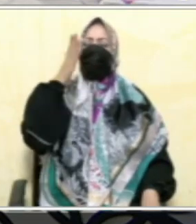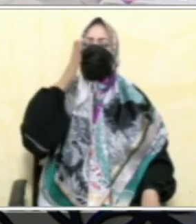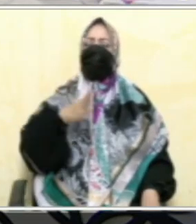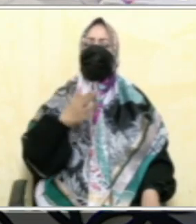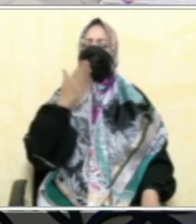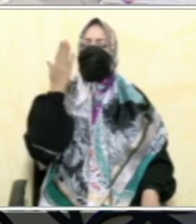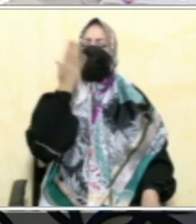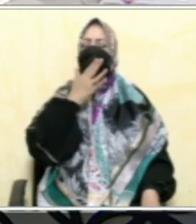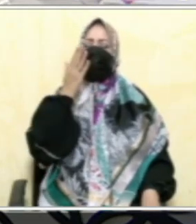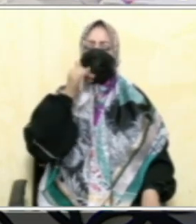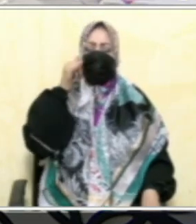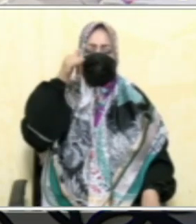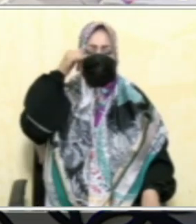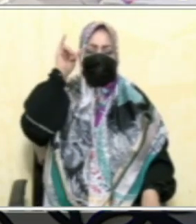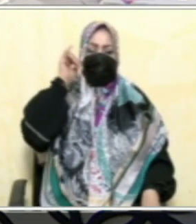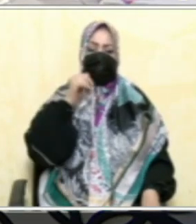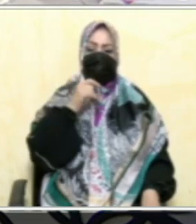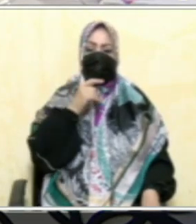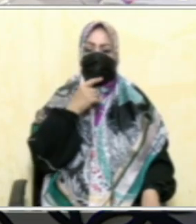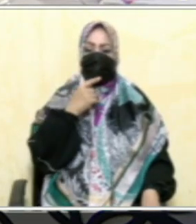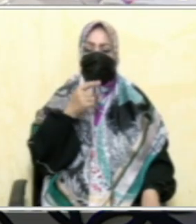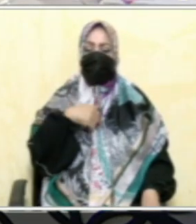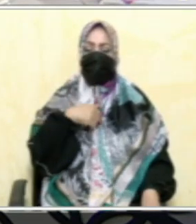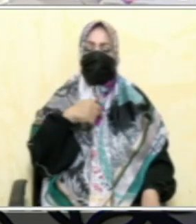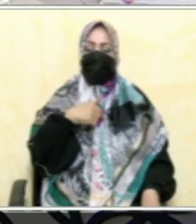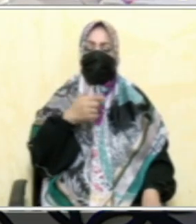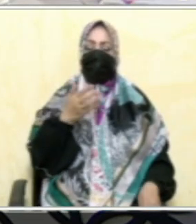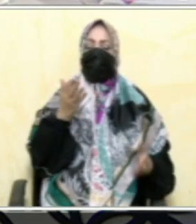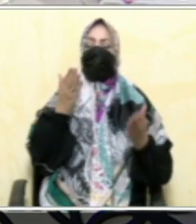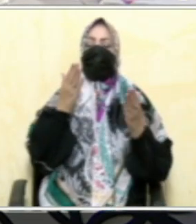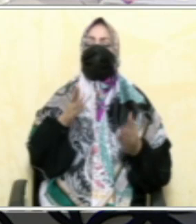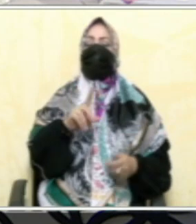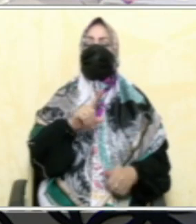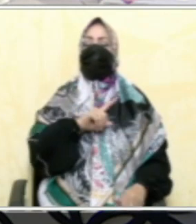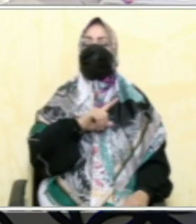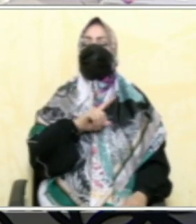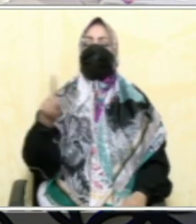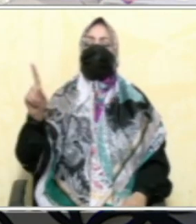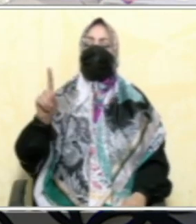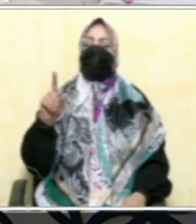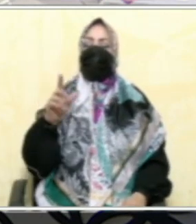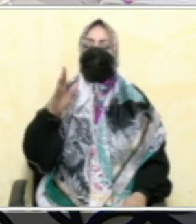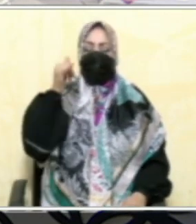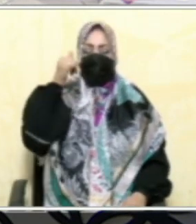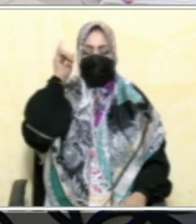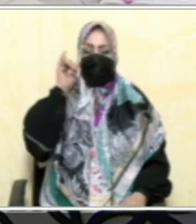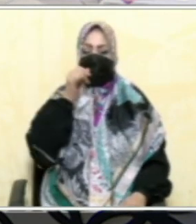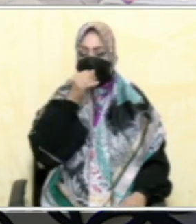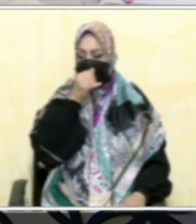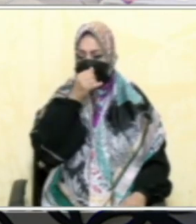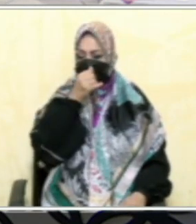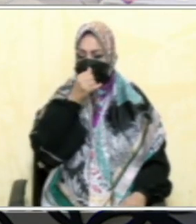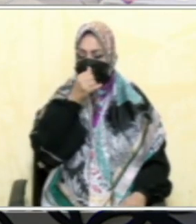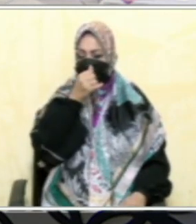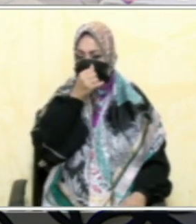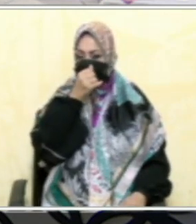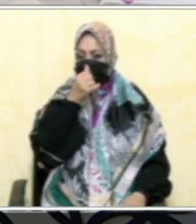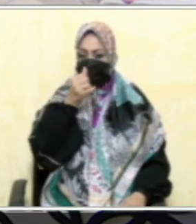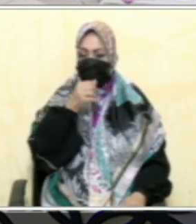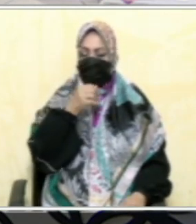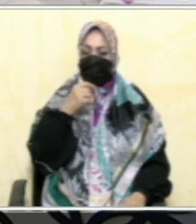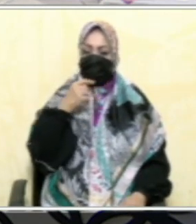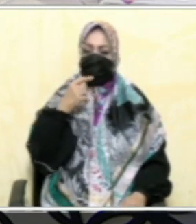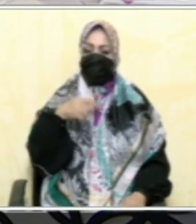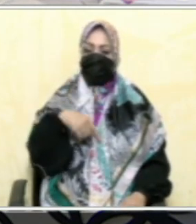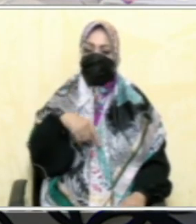تمام. نعم. بهي وفي فترة الحيض يعني نقرأ فيها عن طريق التليفون. نعم. وما وقفتهاش